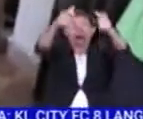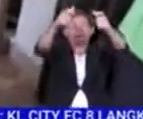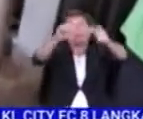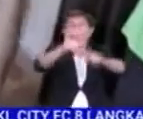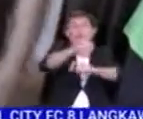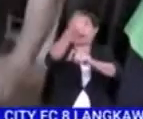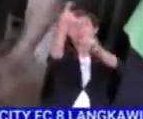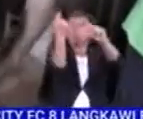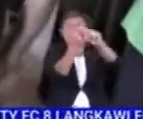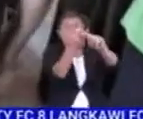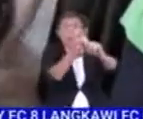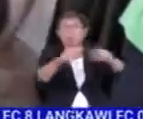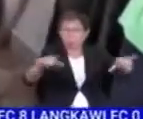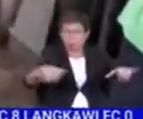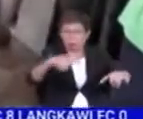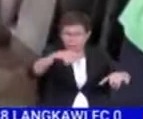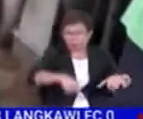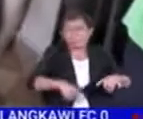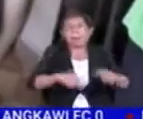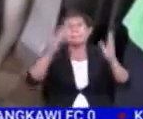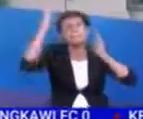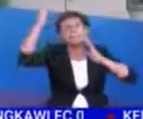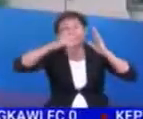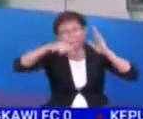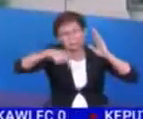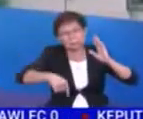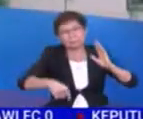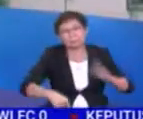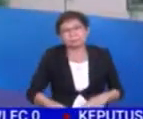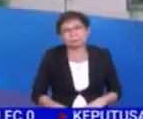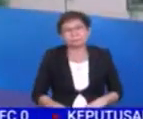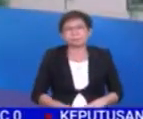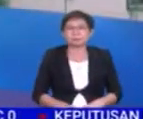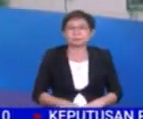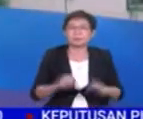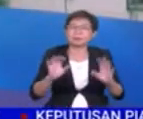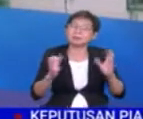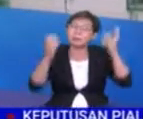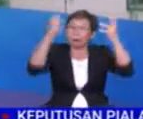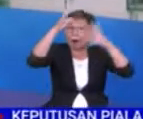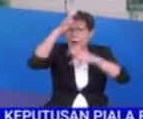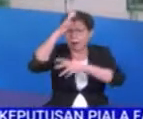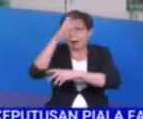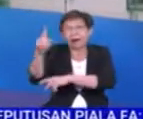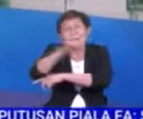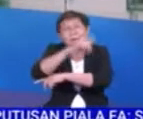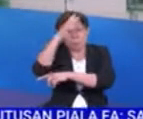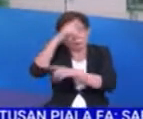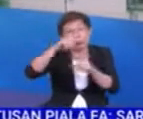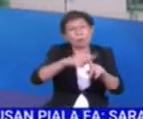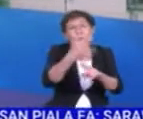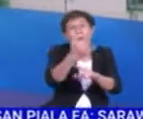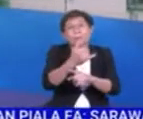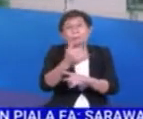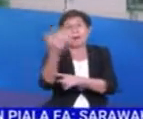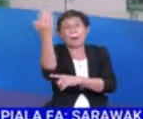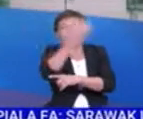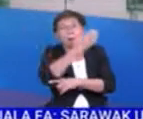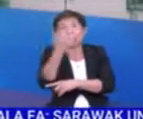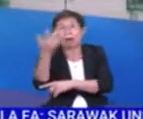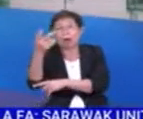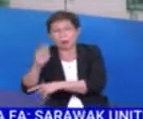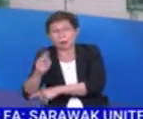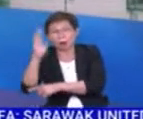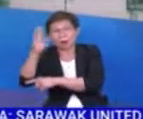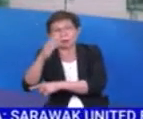dibina di Tanah Melayu itu Hai sepenuh sambutan hari Bapak Jun depan panggung arti m bakal